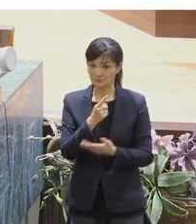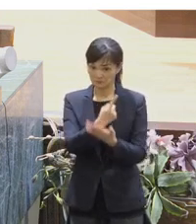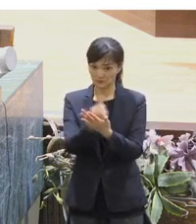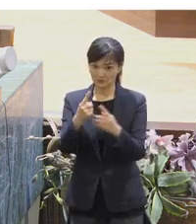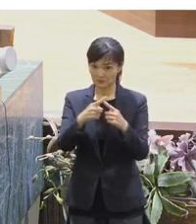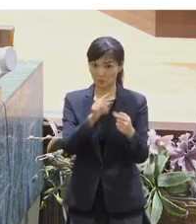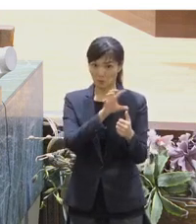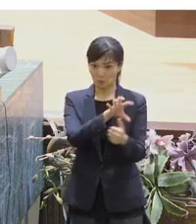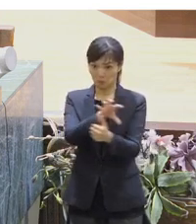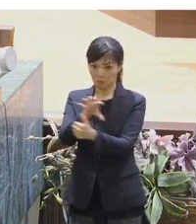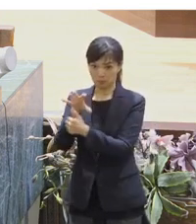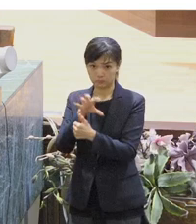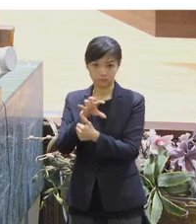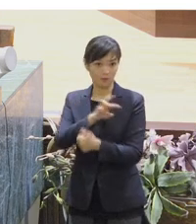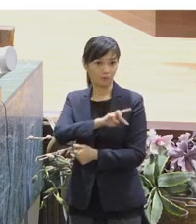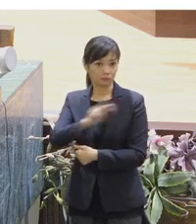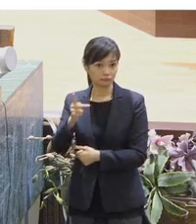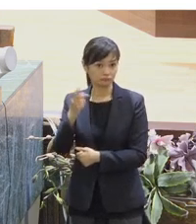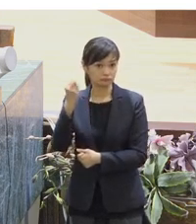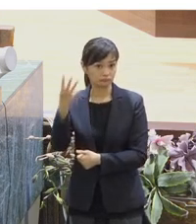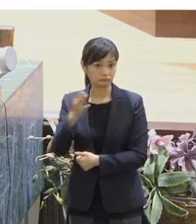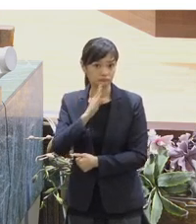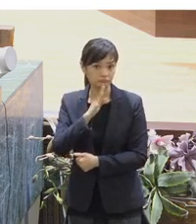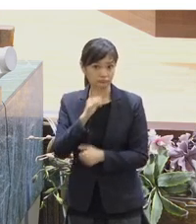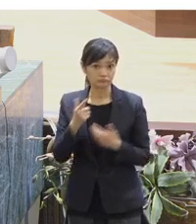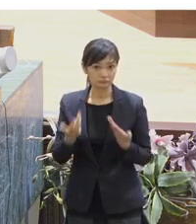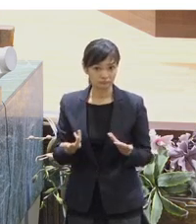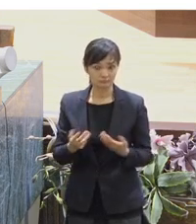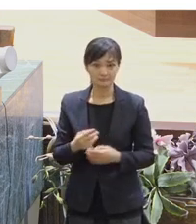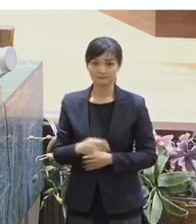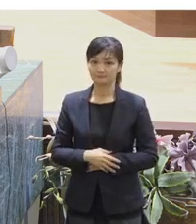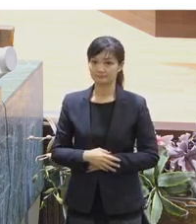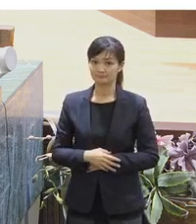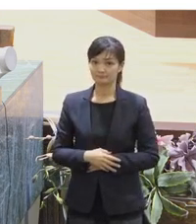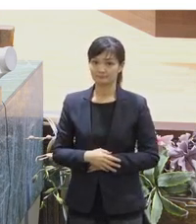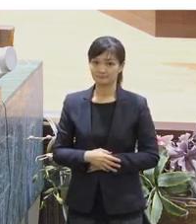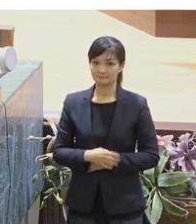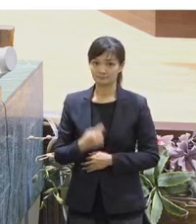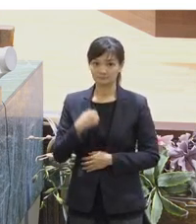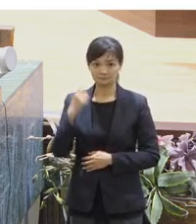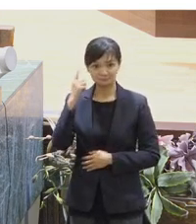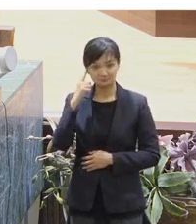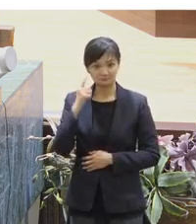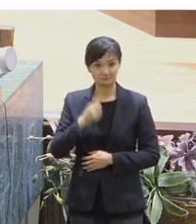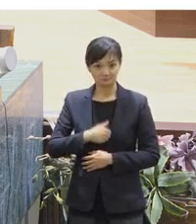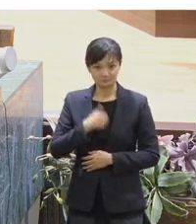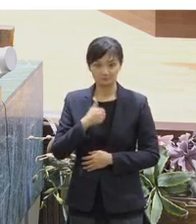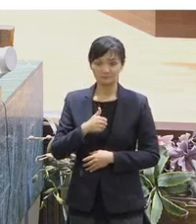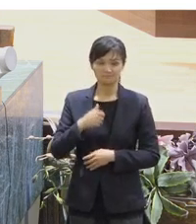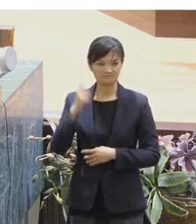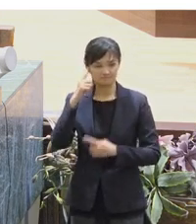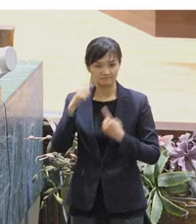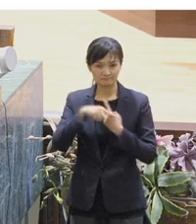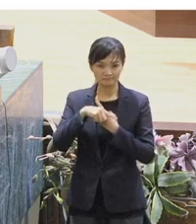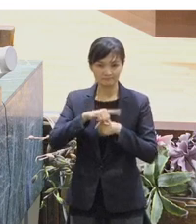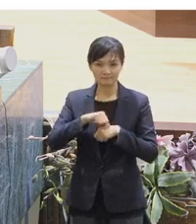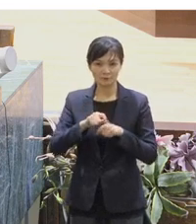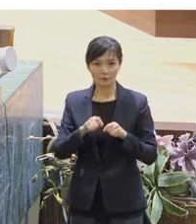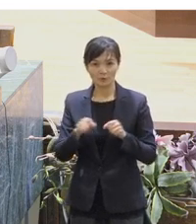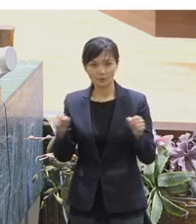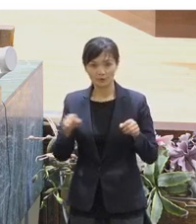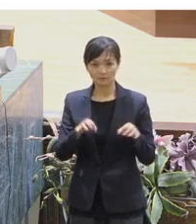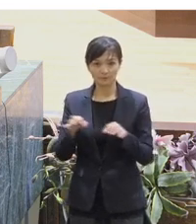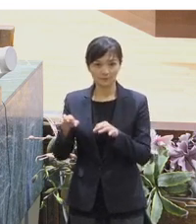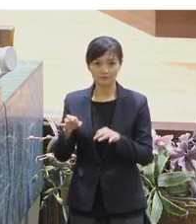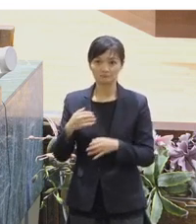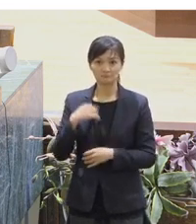吗，还是怎么样？那但是现在，因为我们整个时程是往后挪了非常多，所以应该是到